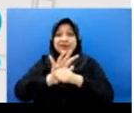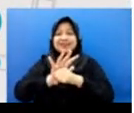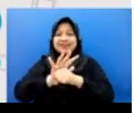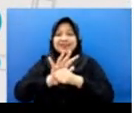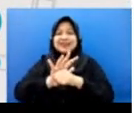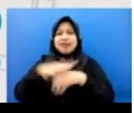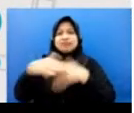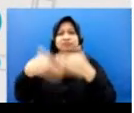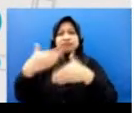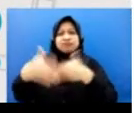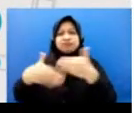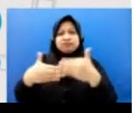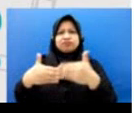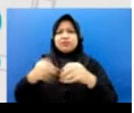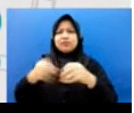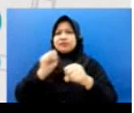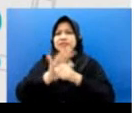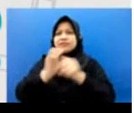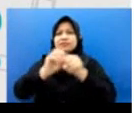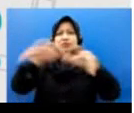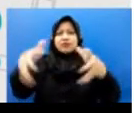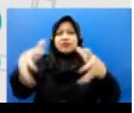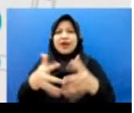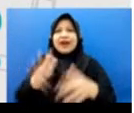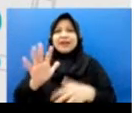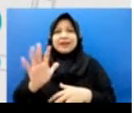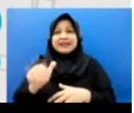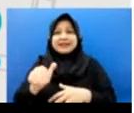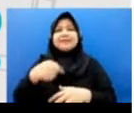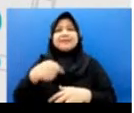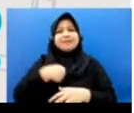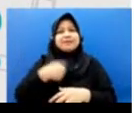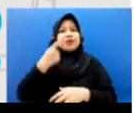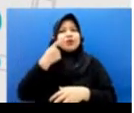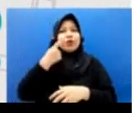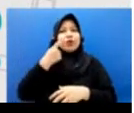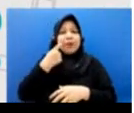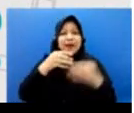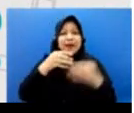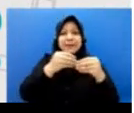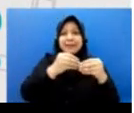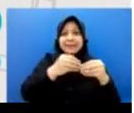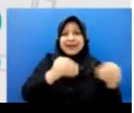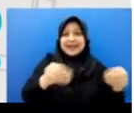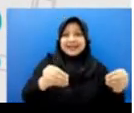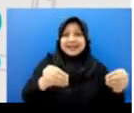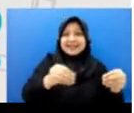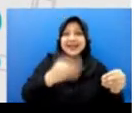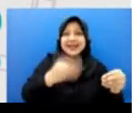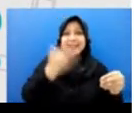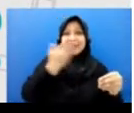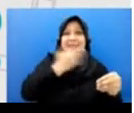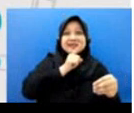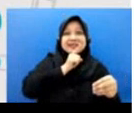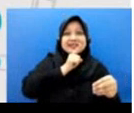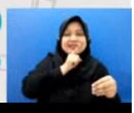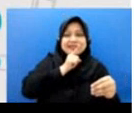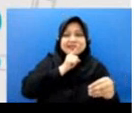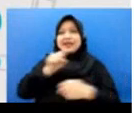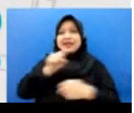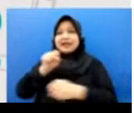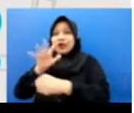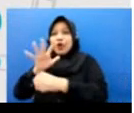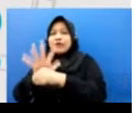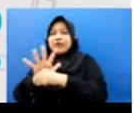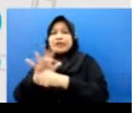dunia awal. Nah, jadi saya itu menghubungkan materi ajar saya dari Inggris dengan COVID-19. Sehingga